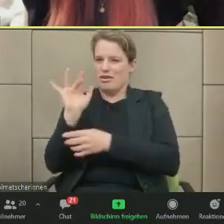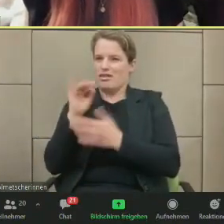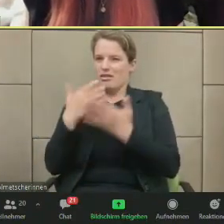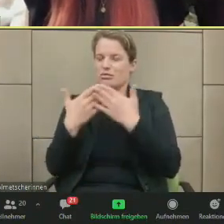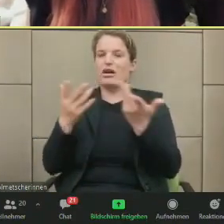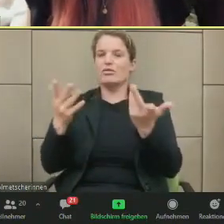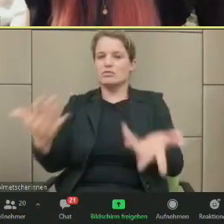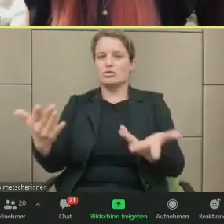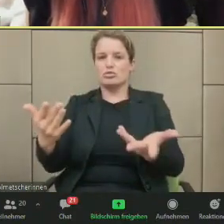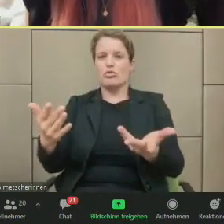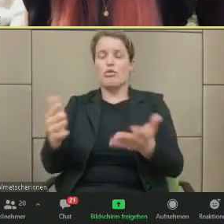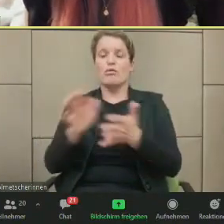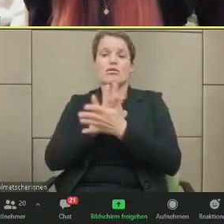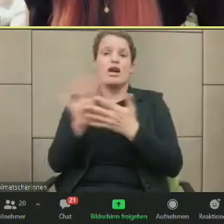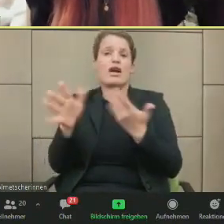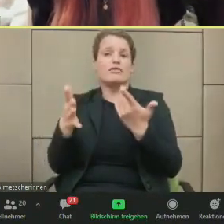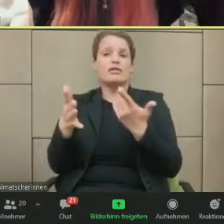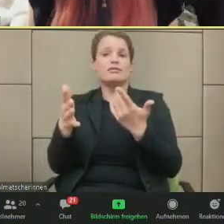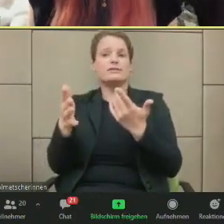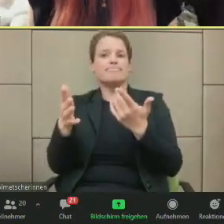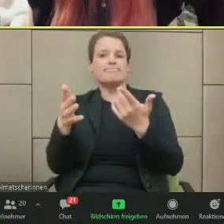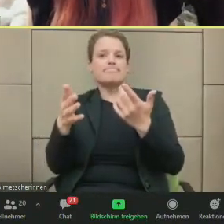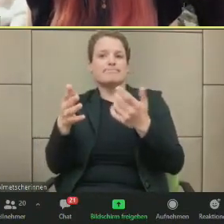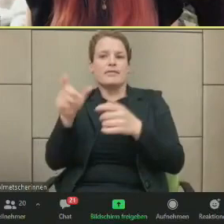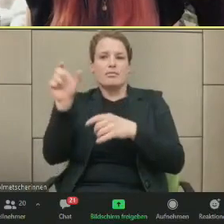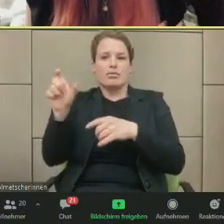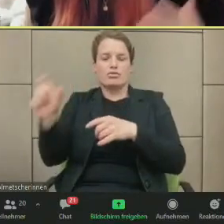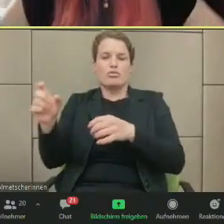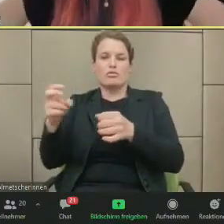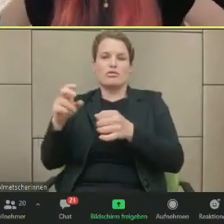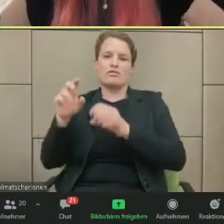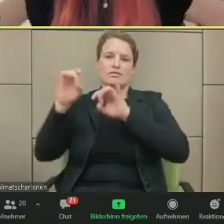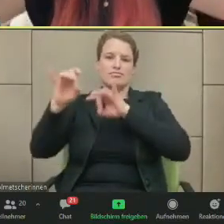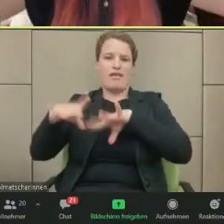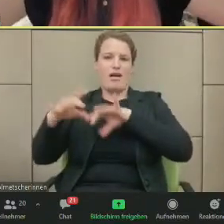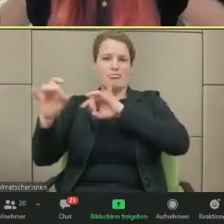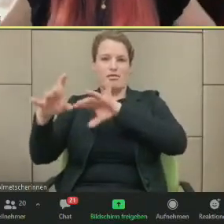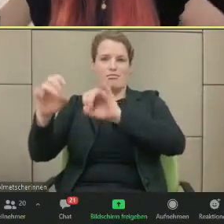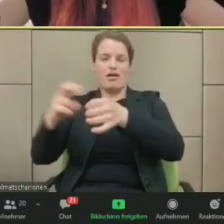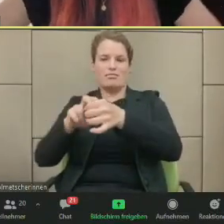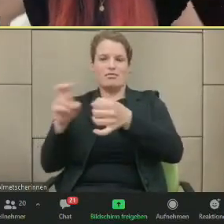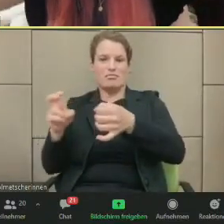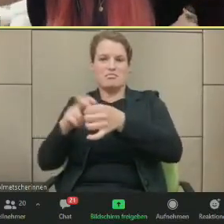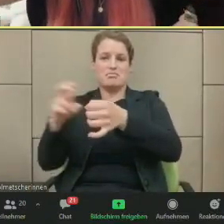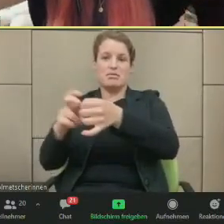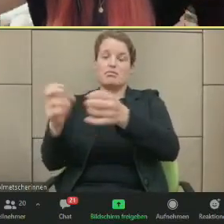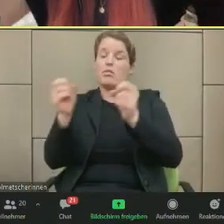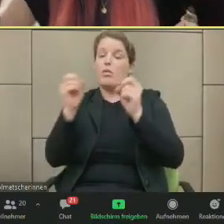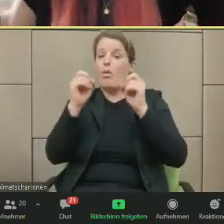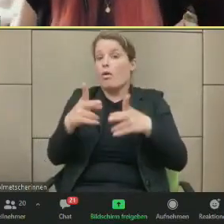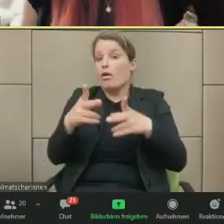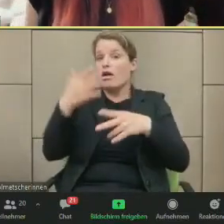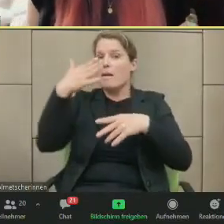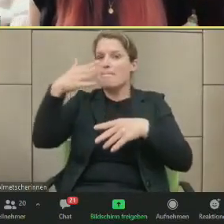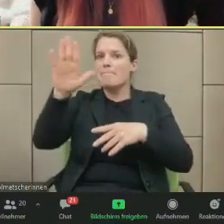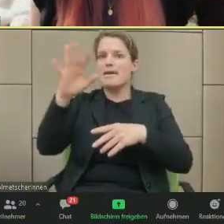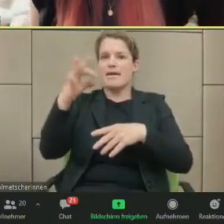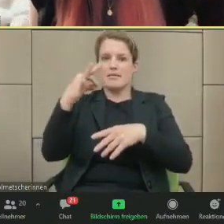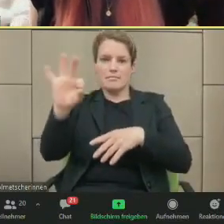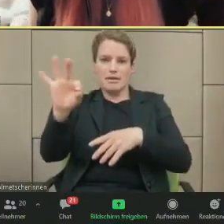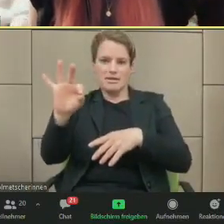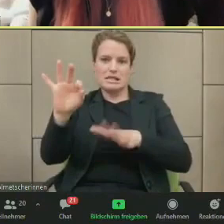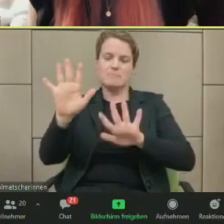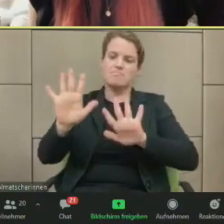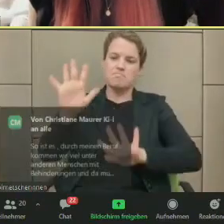Menschen am Weg verliert sozusagen. Es geht ja auf Instagram jetzt nicht um die Zahlen und je mehr, desto besser und was weiß ich. Es ist okay, wenn